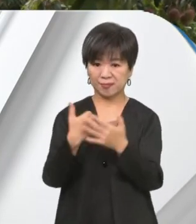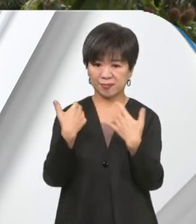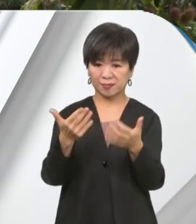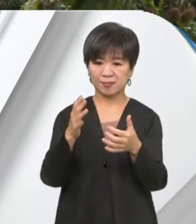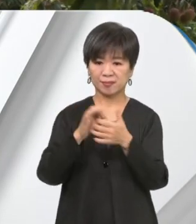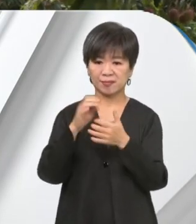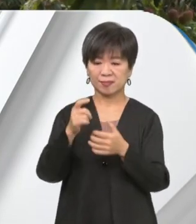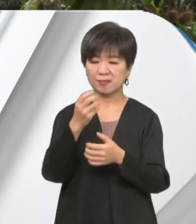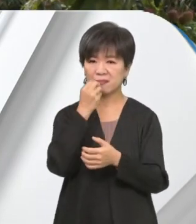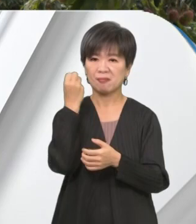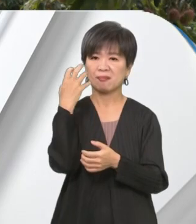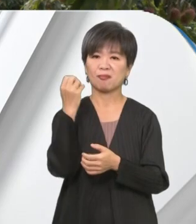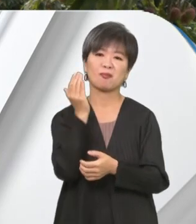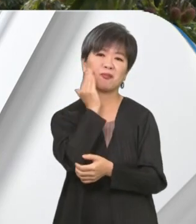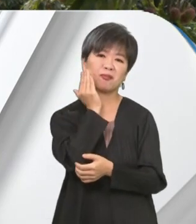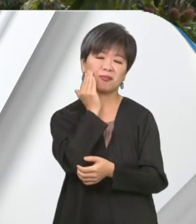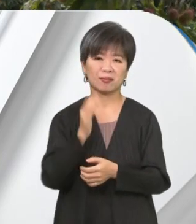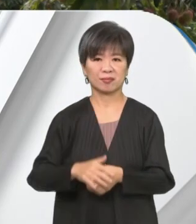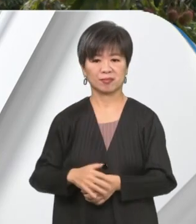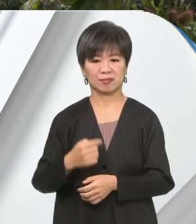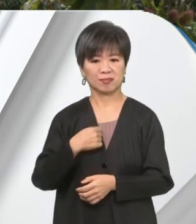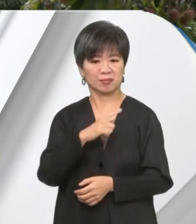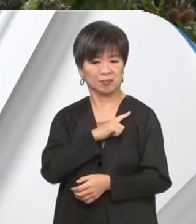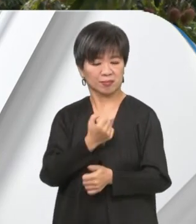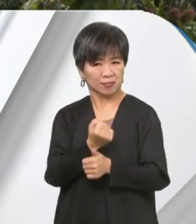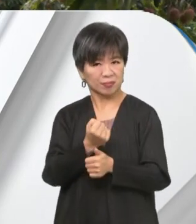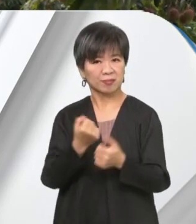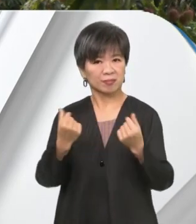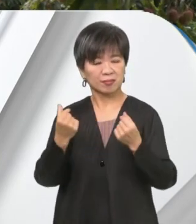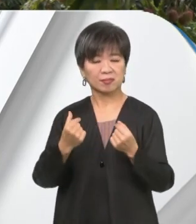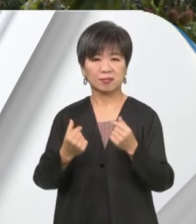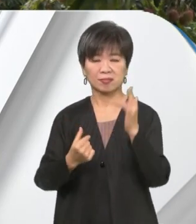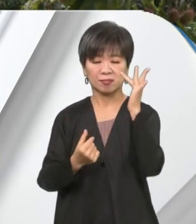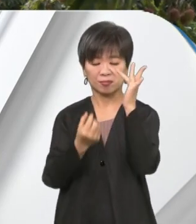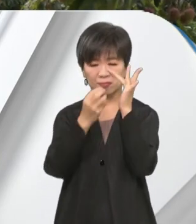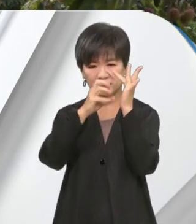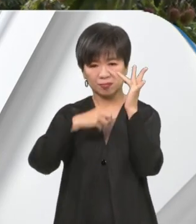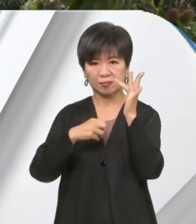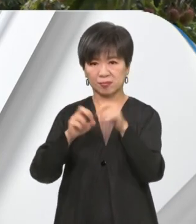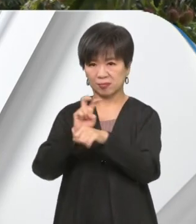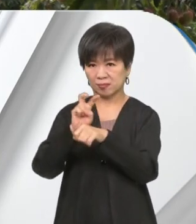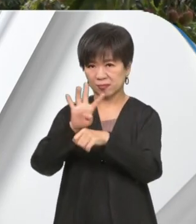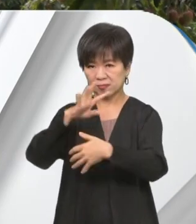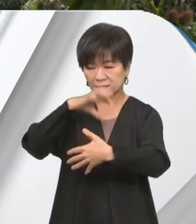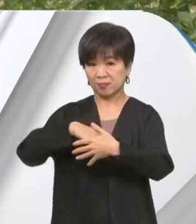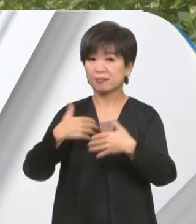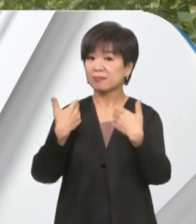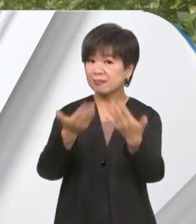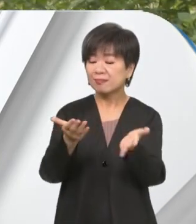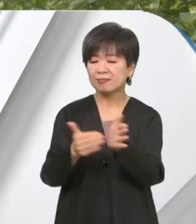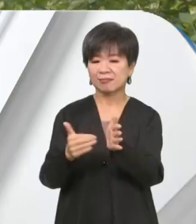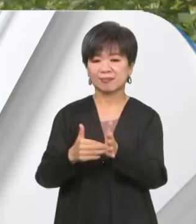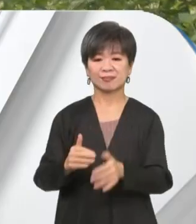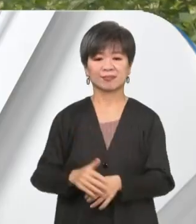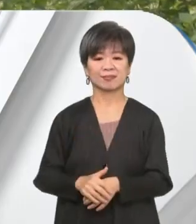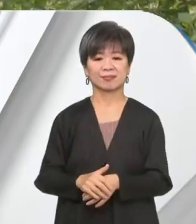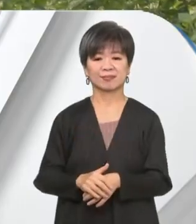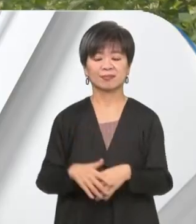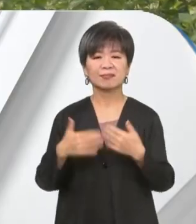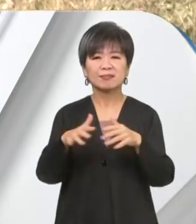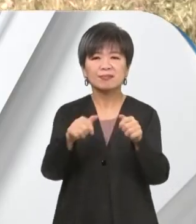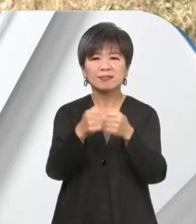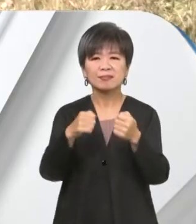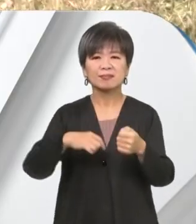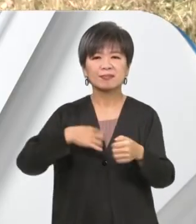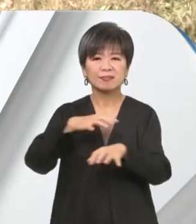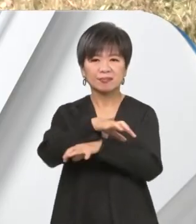包吃新鲜嘛，那我觉得我自己可以掌控，就是从果树到餐桌二十小时内送到客户那边。 为了唔破坏自然环